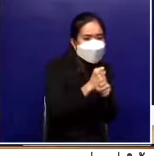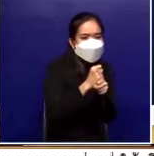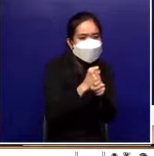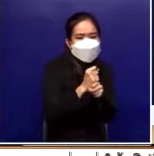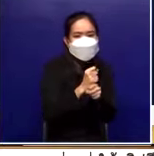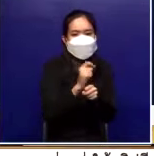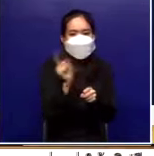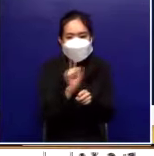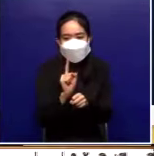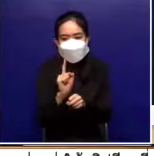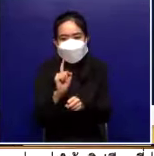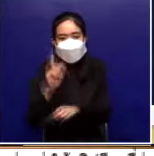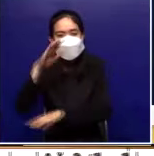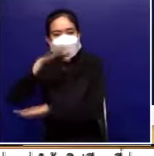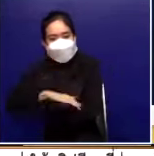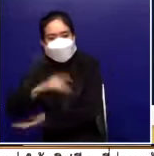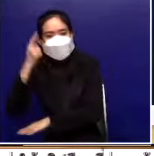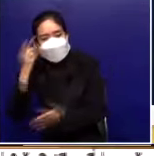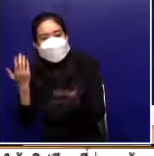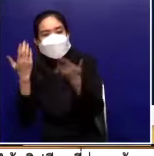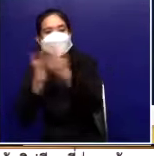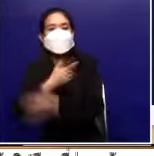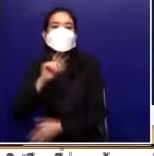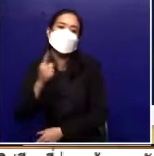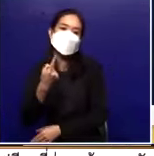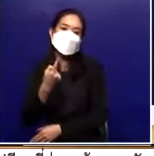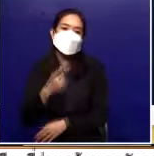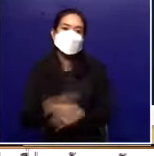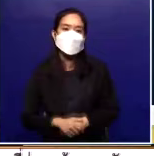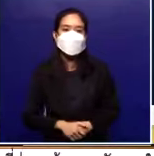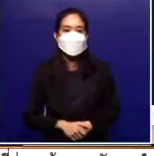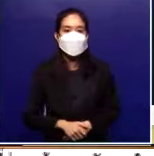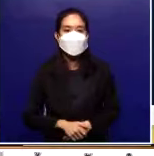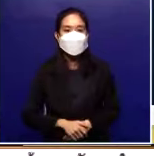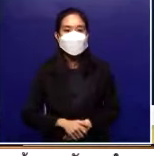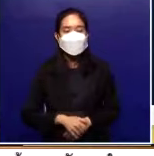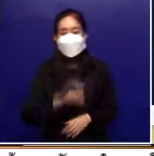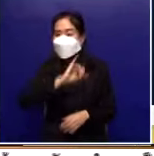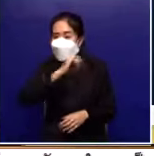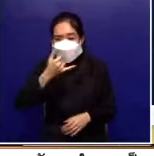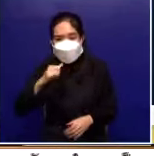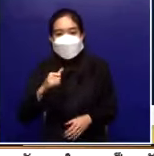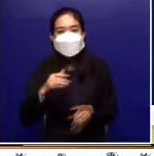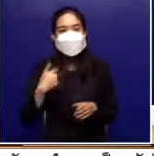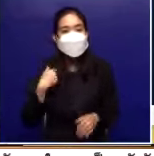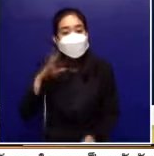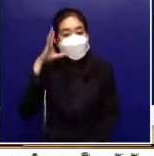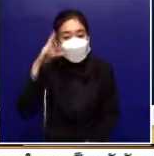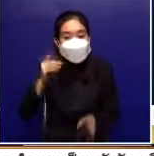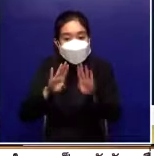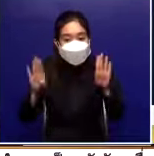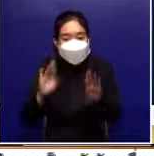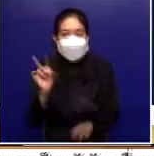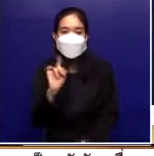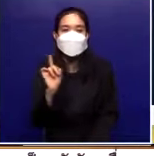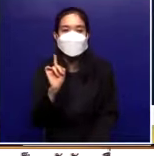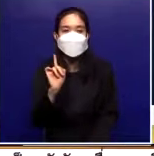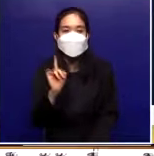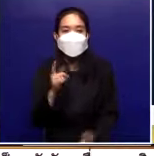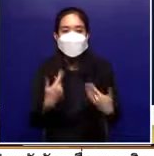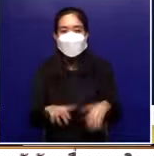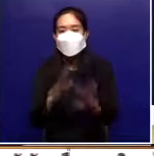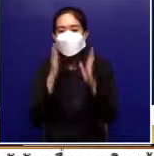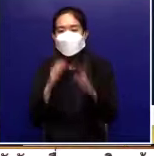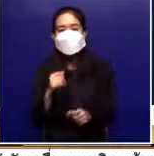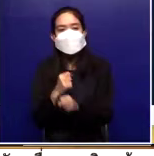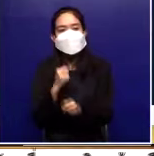จะเป็นยังไงอีกนะไม่รู้ท่านนายกฟังปุ๊บเดี๋ยวจะโทรศัพท์ไปบอกเฮ้ยพรุ่งนี้เดี๋ยวต้องเปิดหน่อยนะเนี่ย แล้วคนทํามาหากินเค้